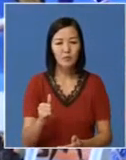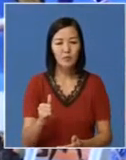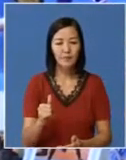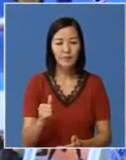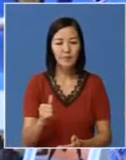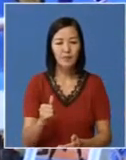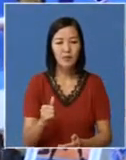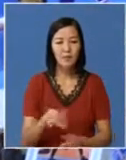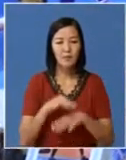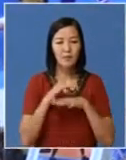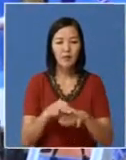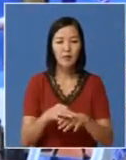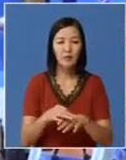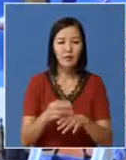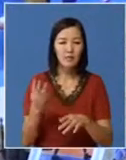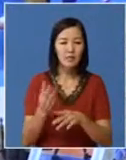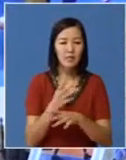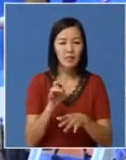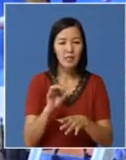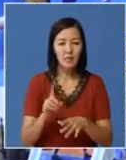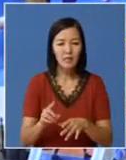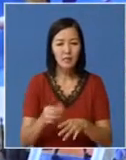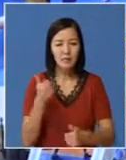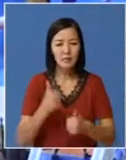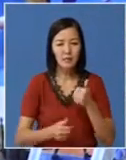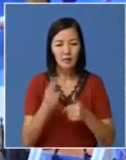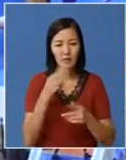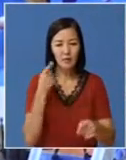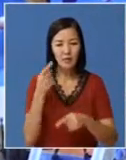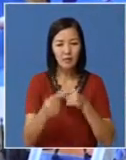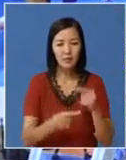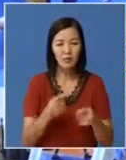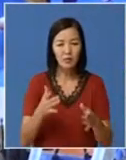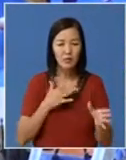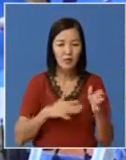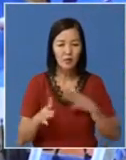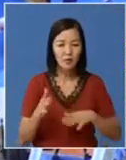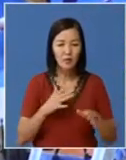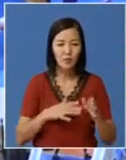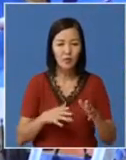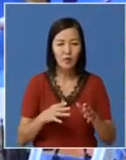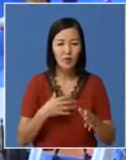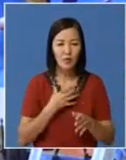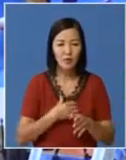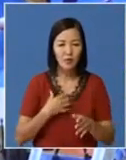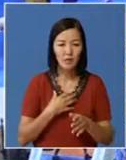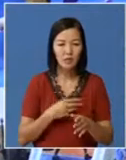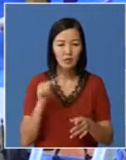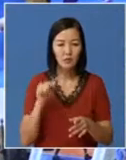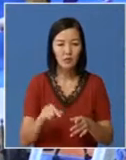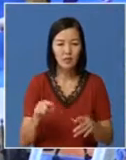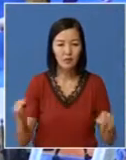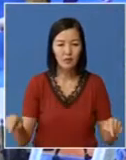Кубок ЖТСУ проводится в 3-й раз. Соревнования становятся традиционными, и это радует. Турнир значимый, так как здесь